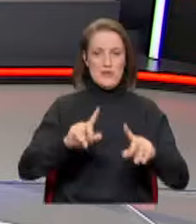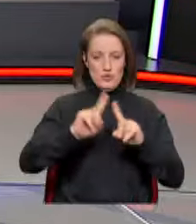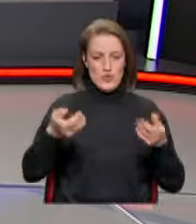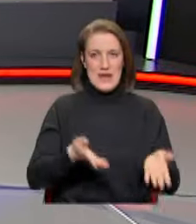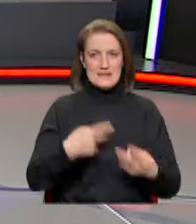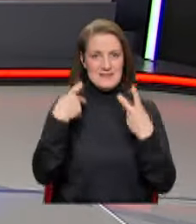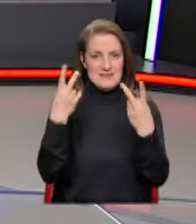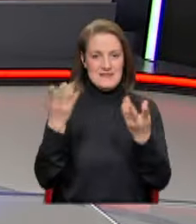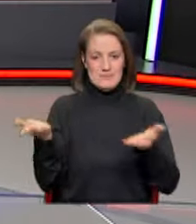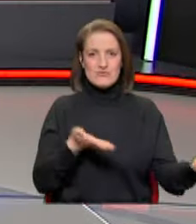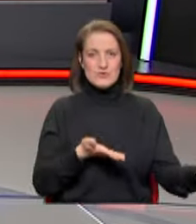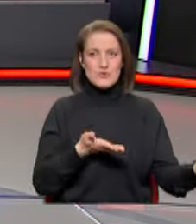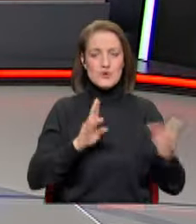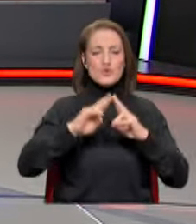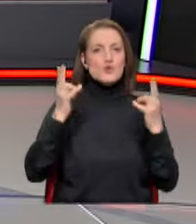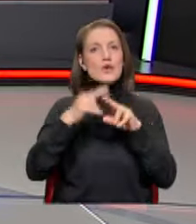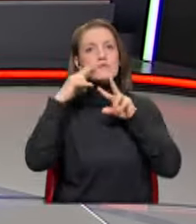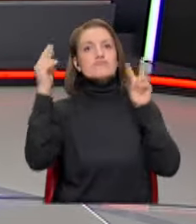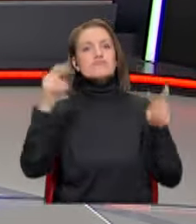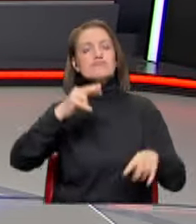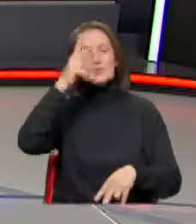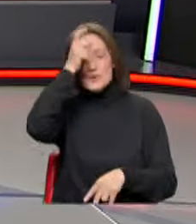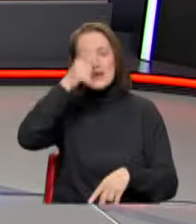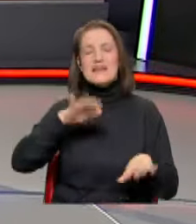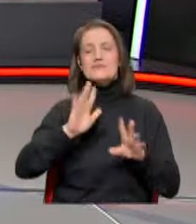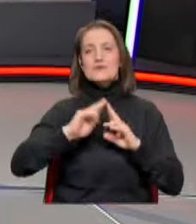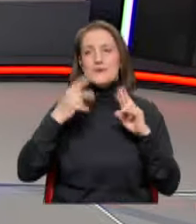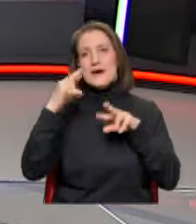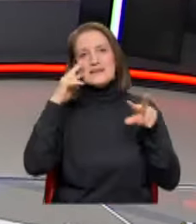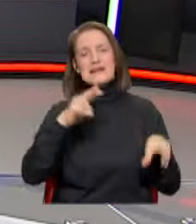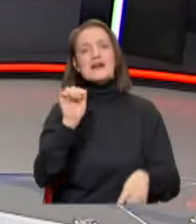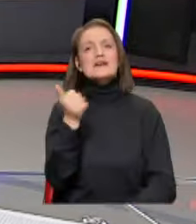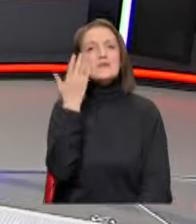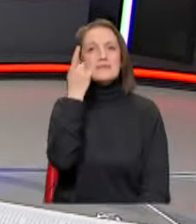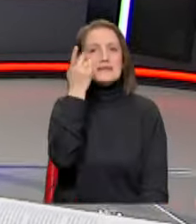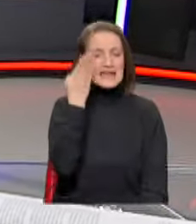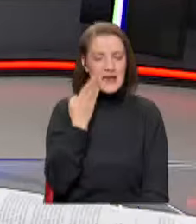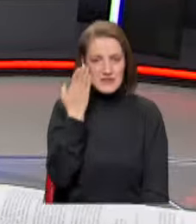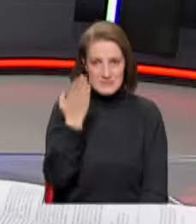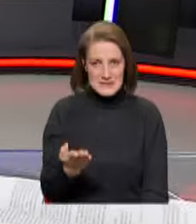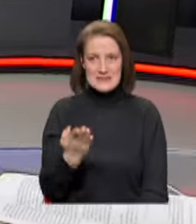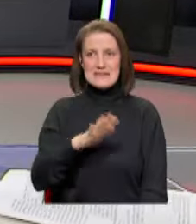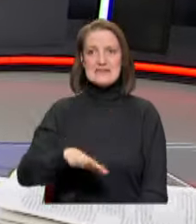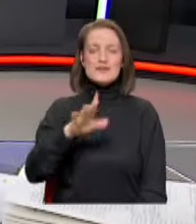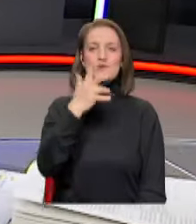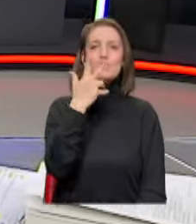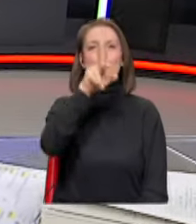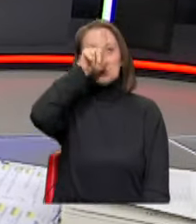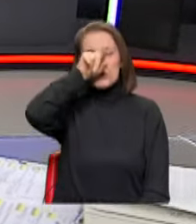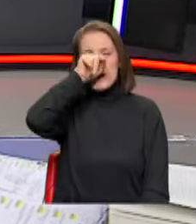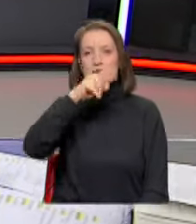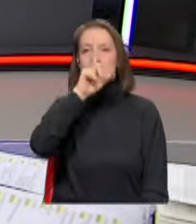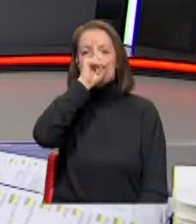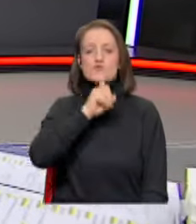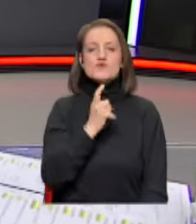sizin sade Türkiye değil düyada izler şimdi bir kıymetli izleyicimiz kıymetli izleyicilerimiz Martın